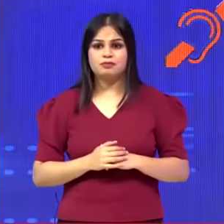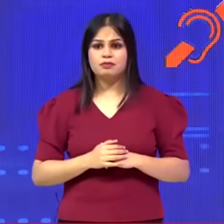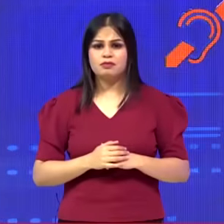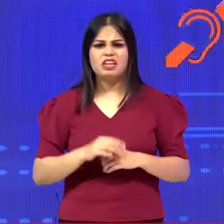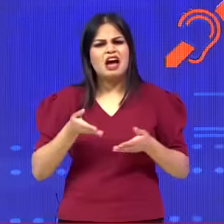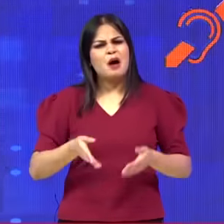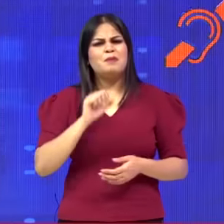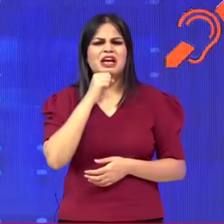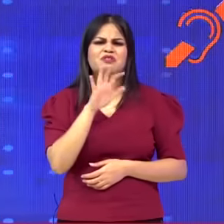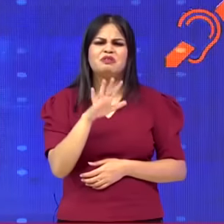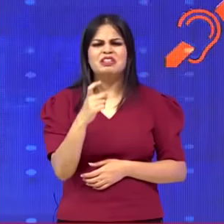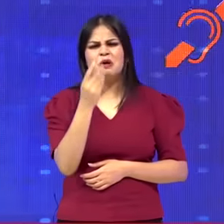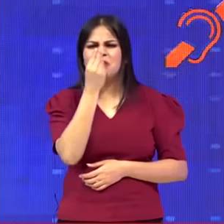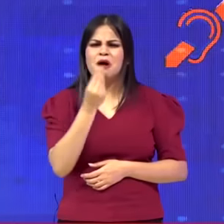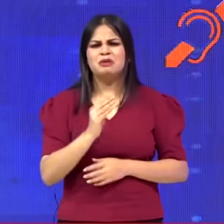57 का तो हूँ,